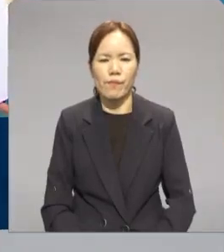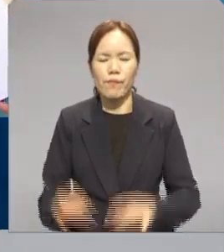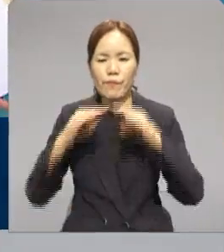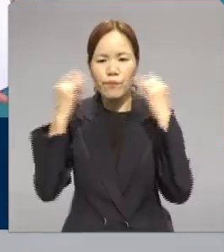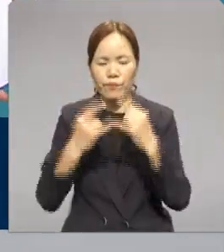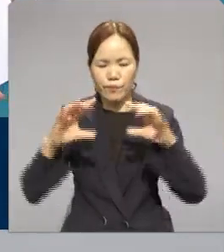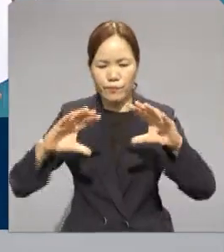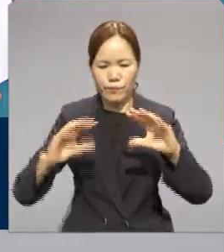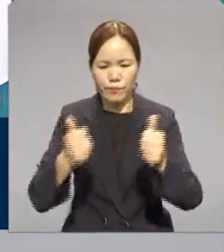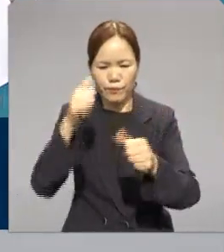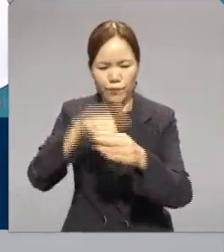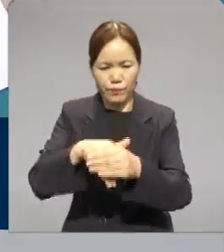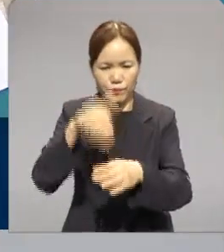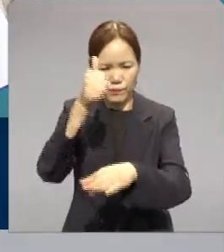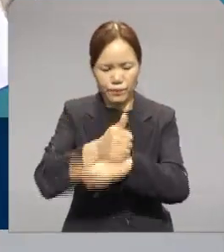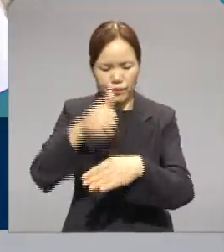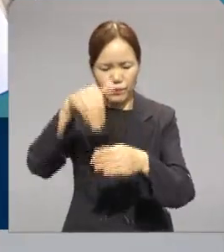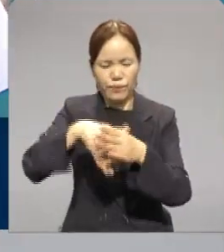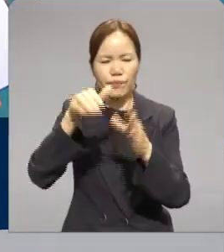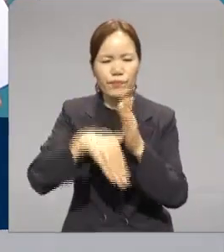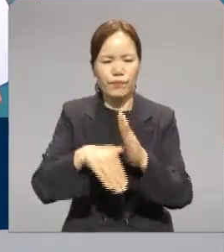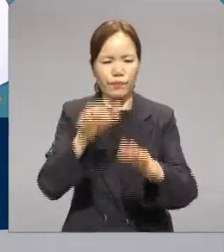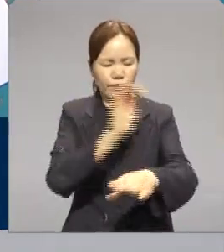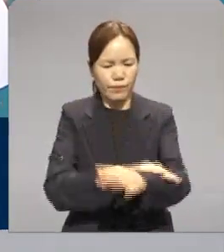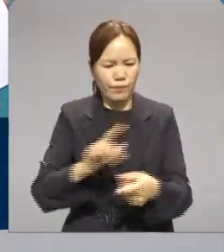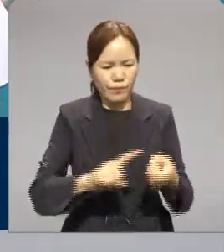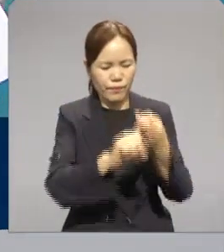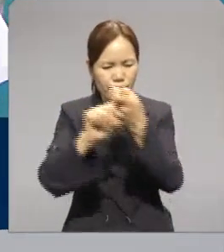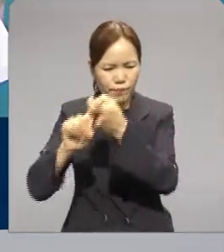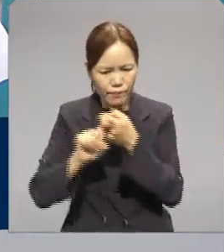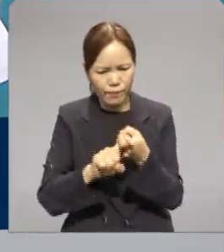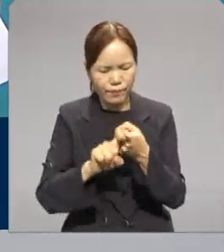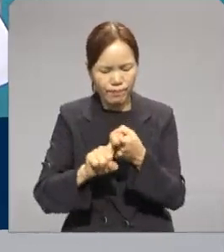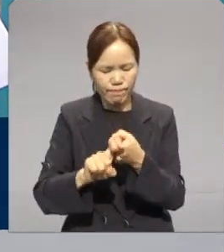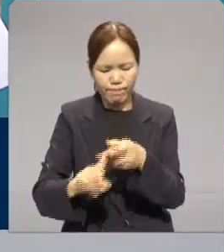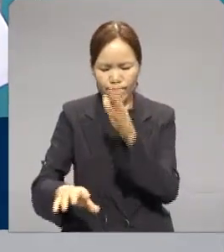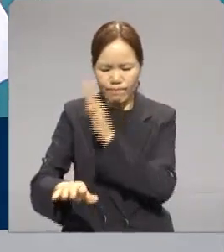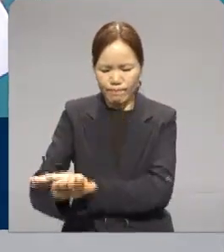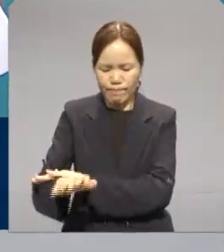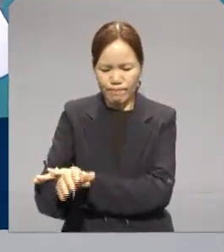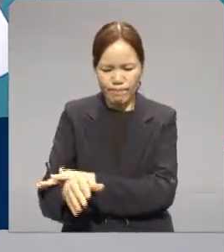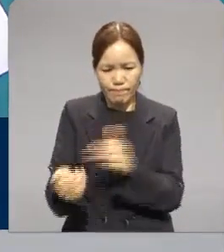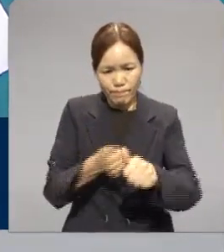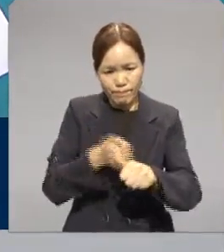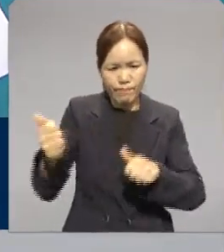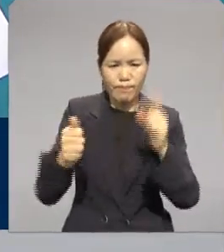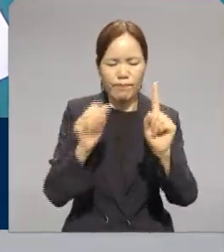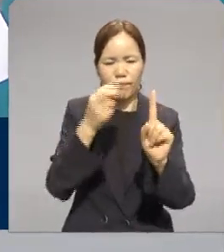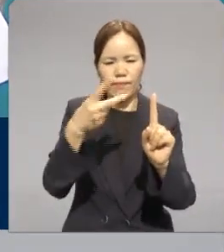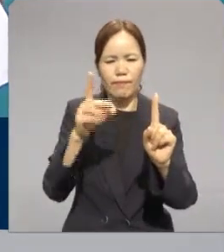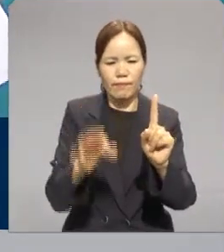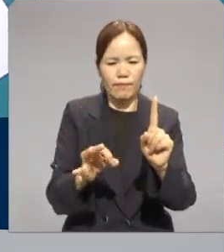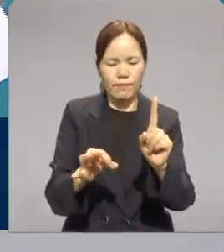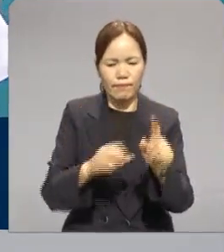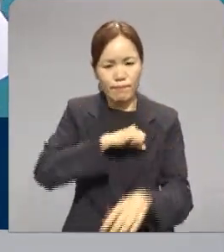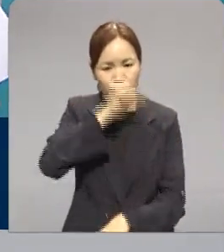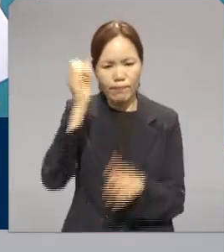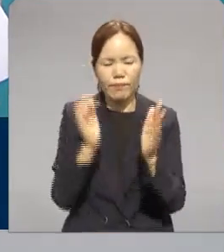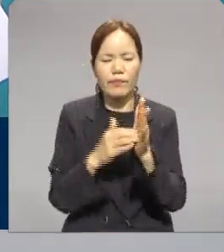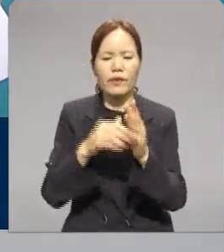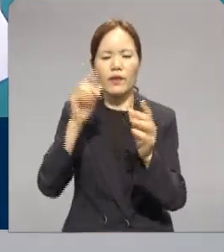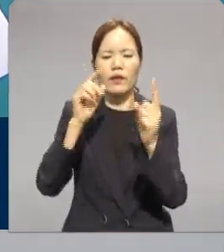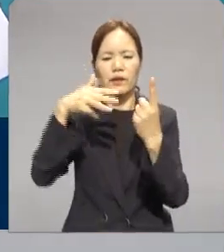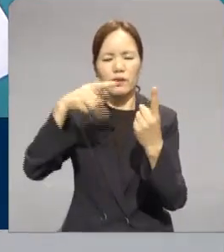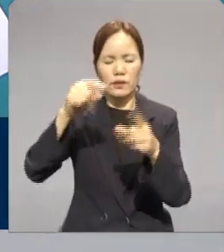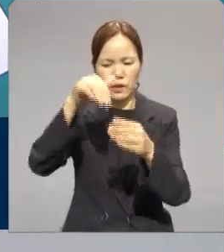프랑스 총선 결선 투표에서 좌파 연합이 예상을 뒤엎으며 극우 정당을 누르고 일당 자리를 차지했습니다. 1차